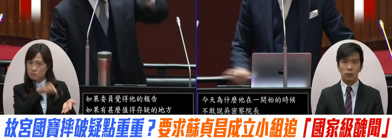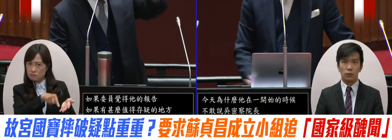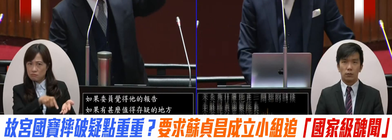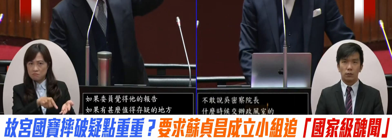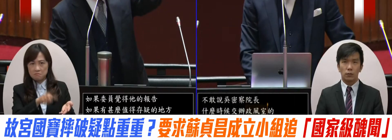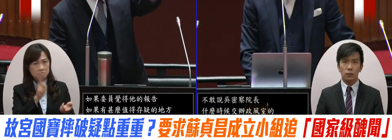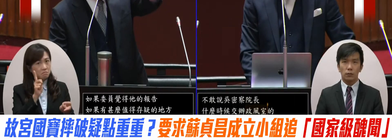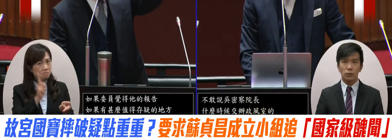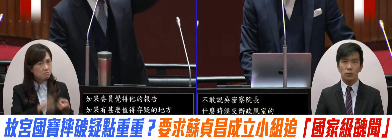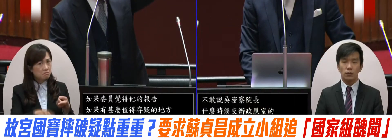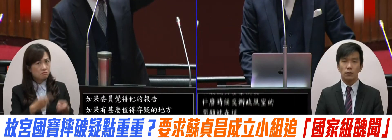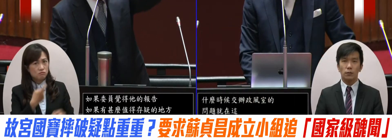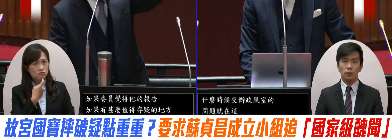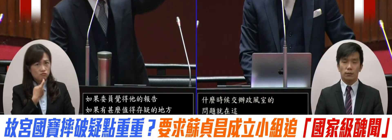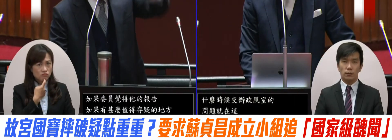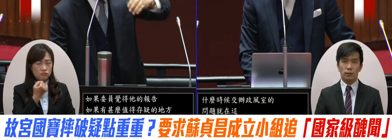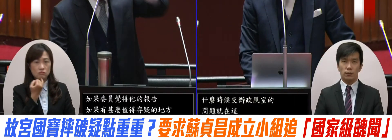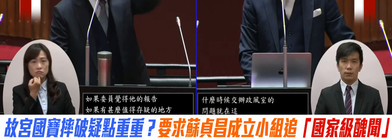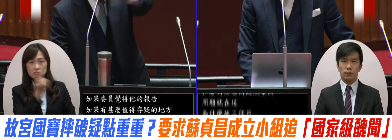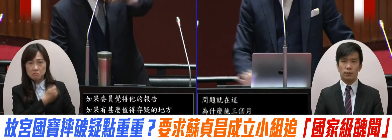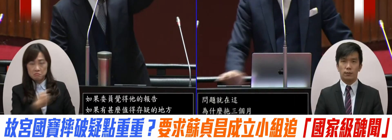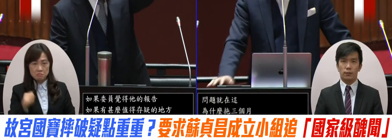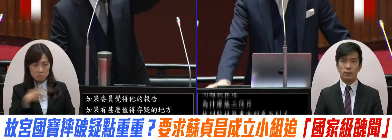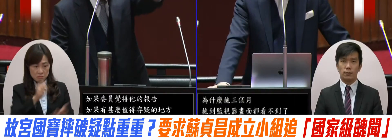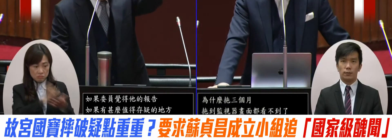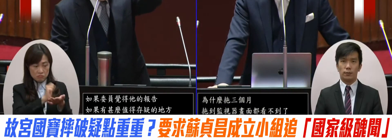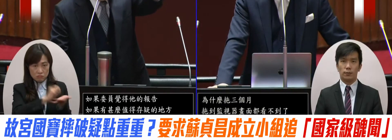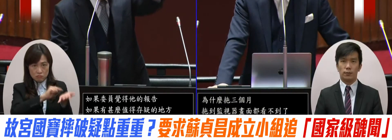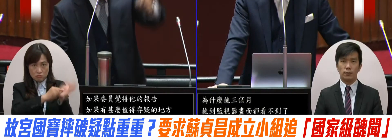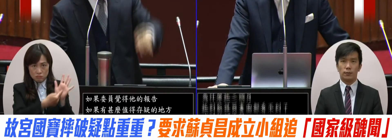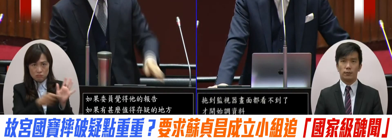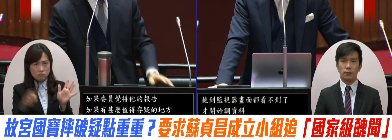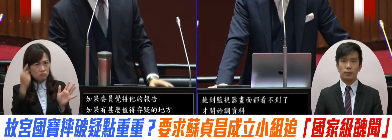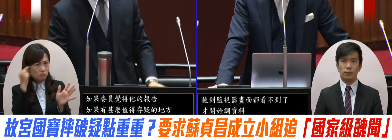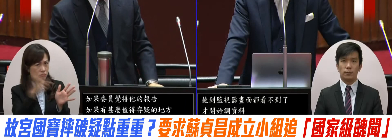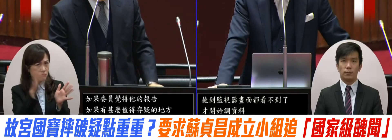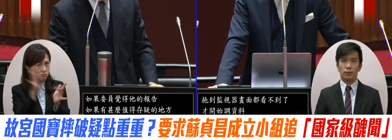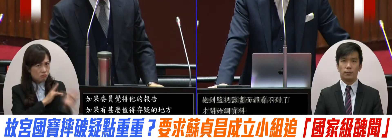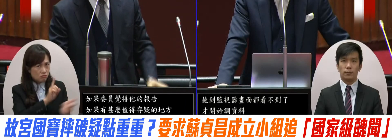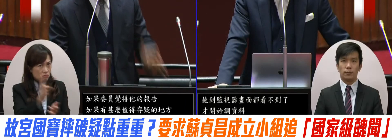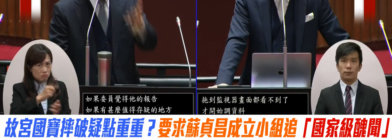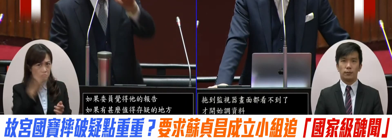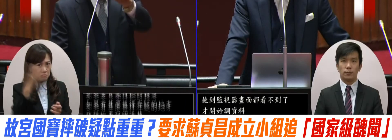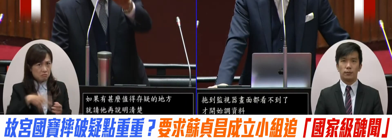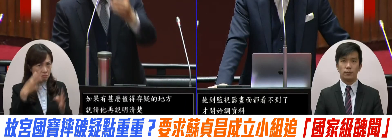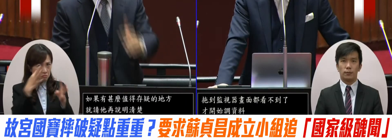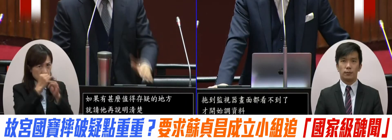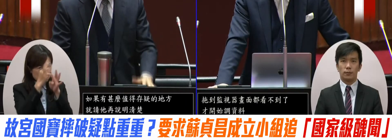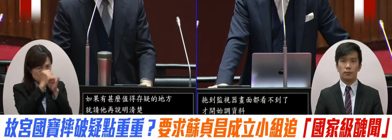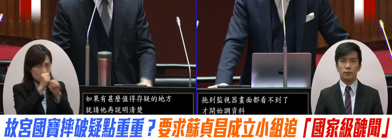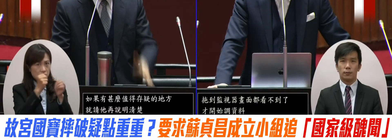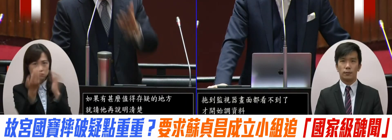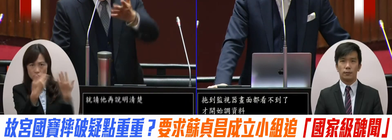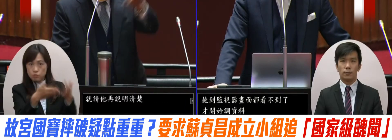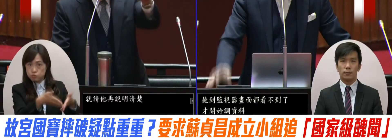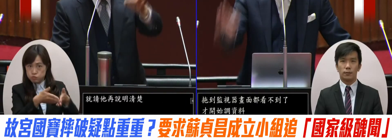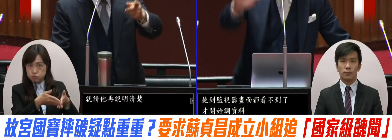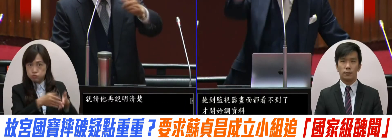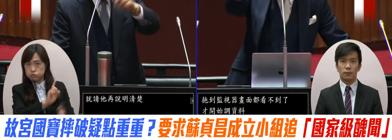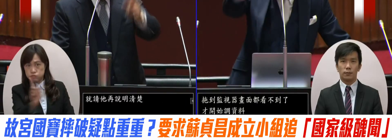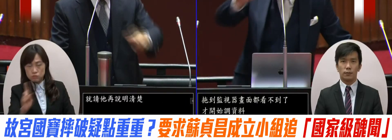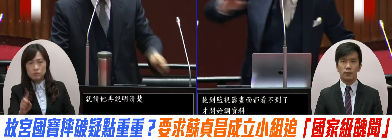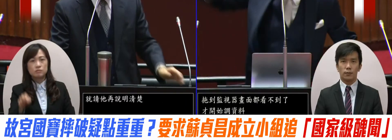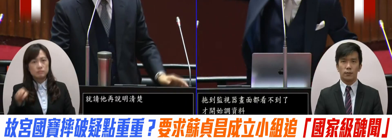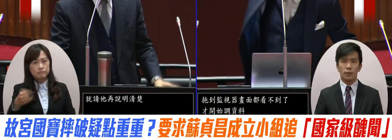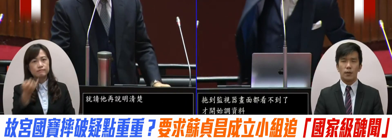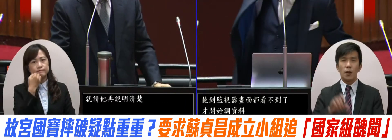何因为报告出来，你认为还有哪些应该要再查清楚或者再报告清楚，委员都指教。 不